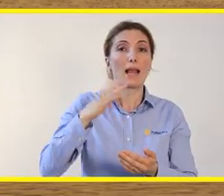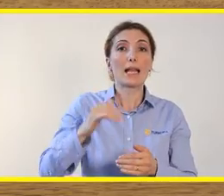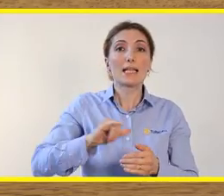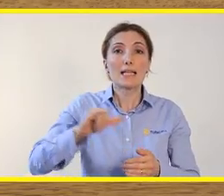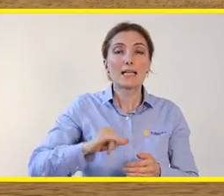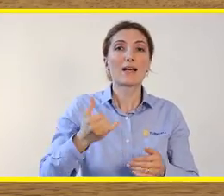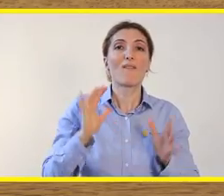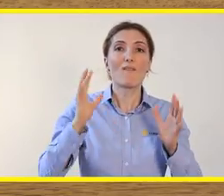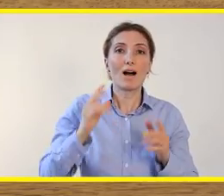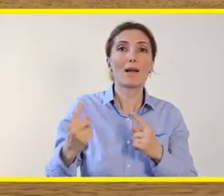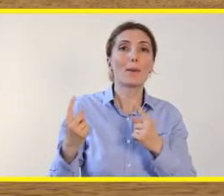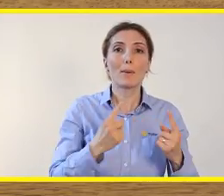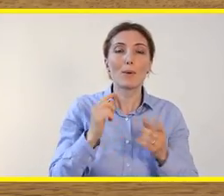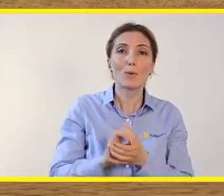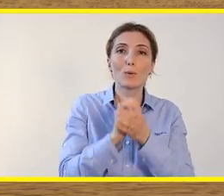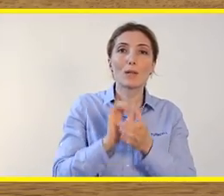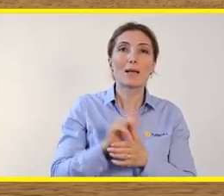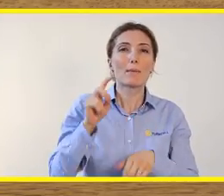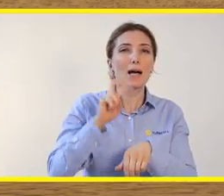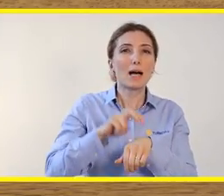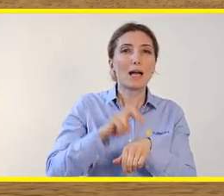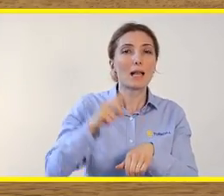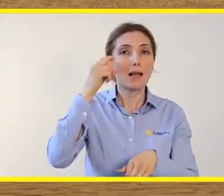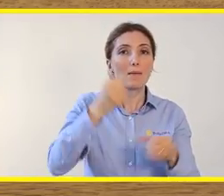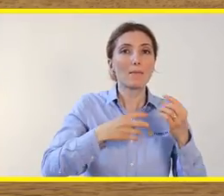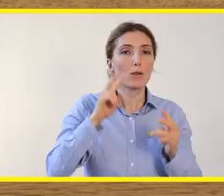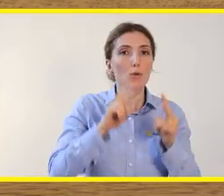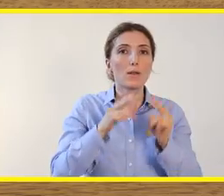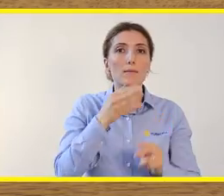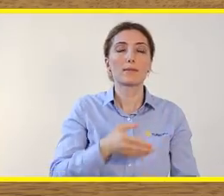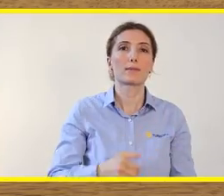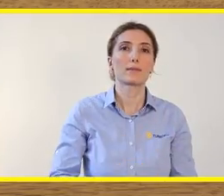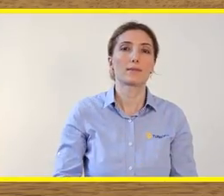yakın takvim etkinlikleriniz ve doğum günü kutlamalarınız gibi hatırlatmaları görebilirsiniz.